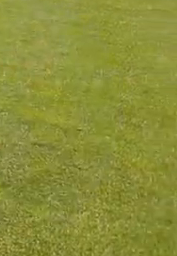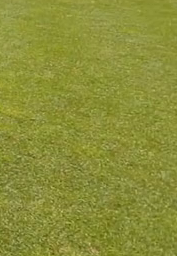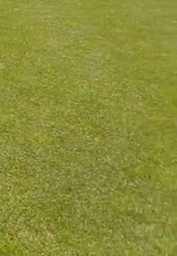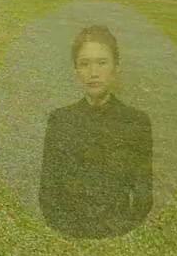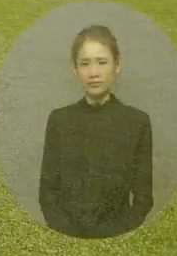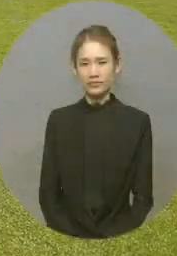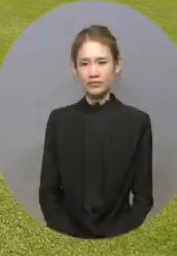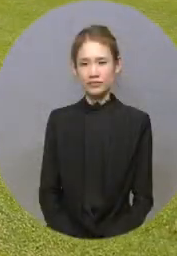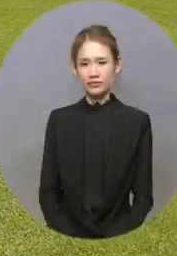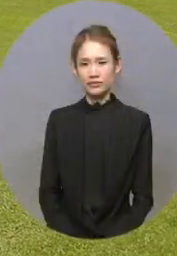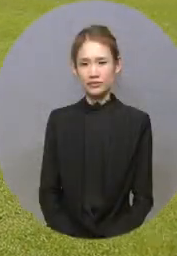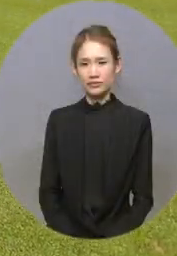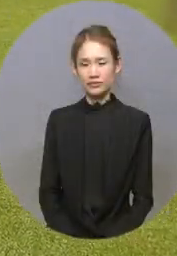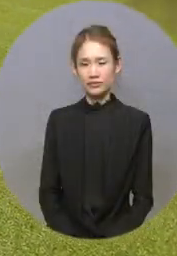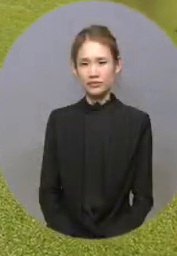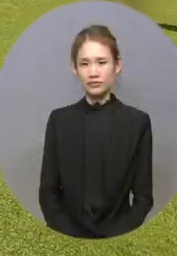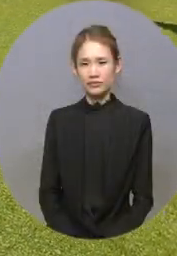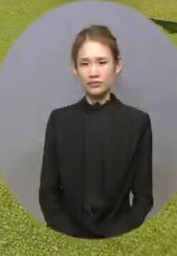바람 불어가지고.